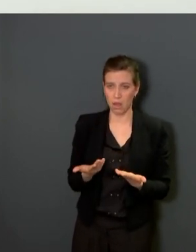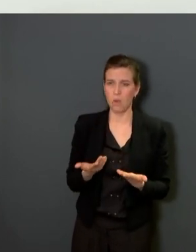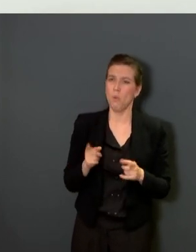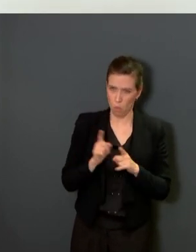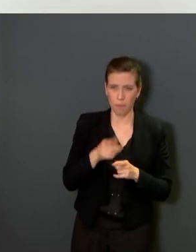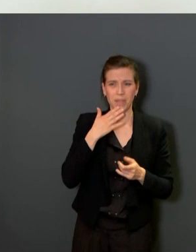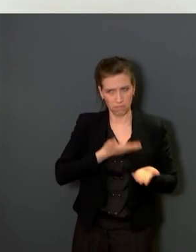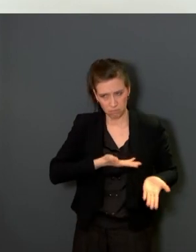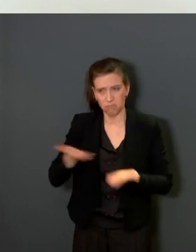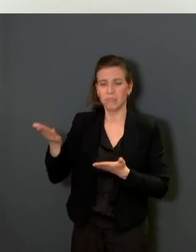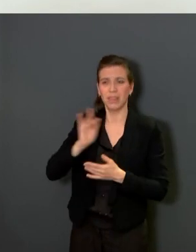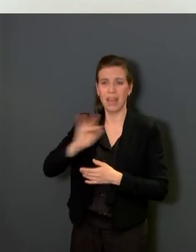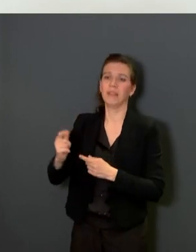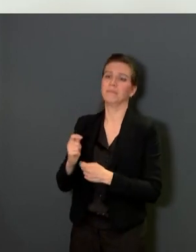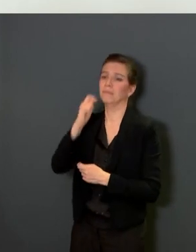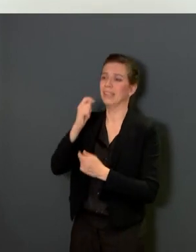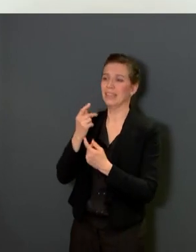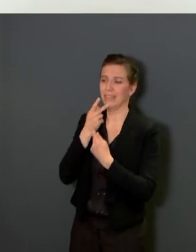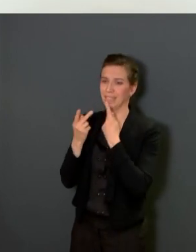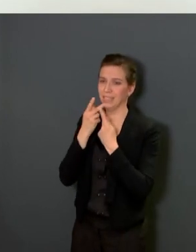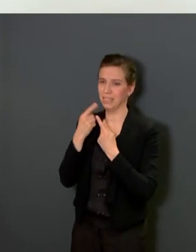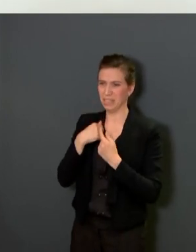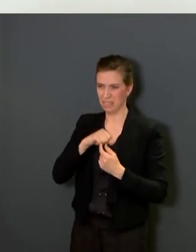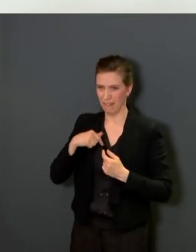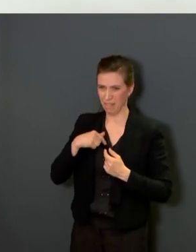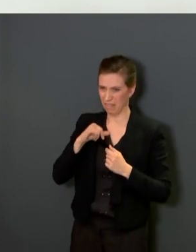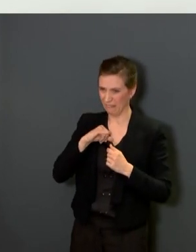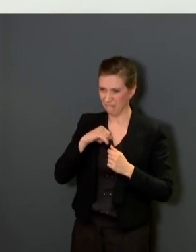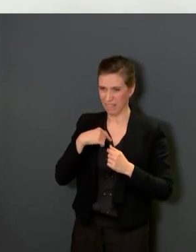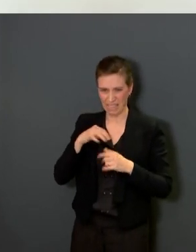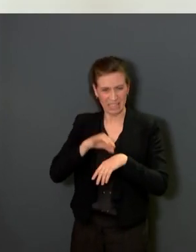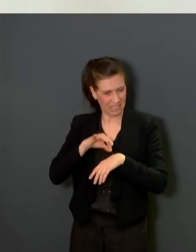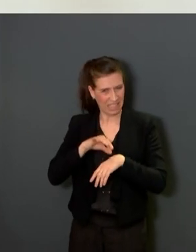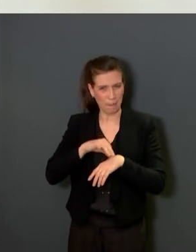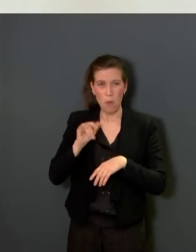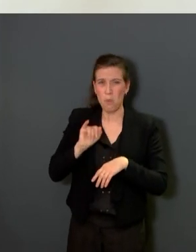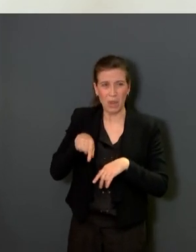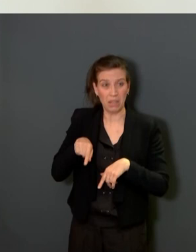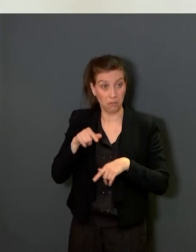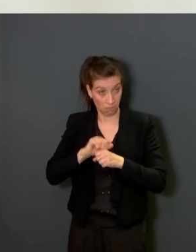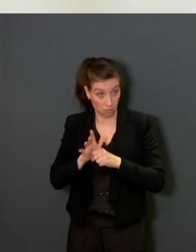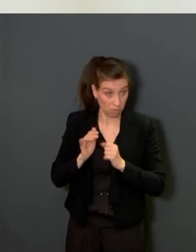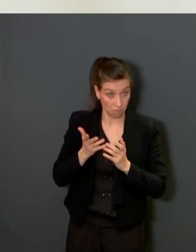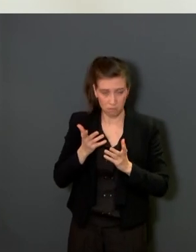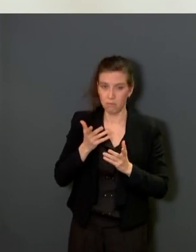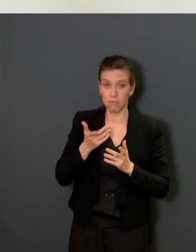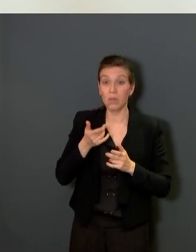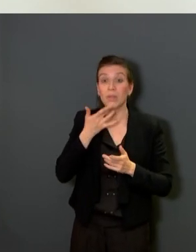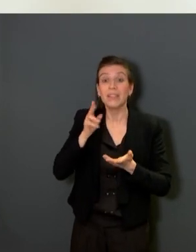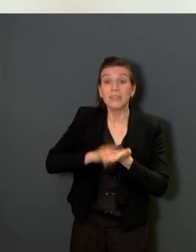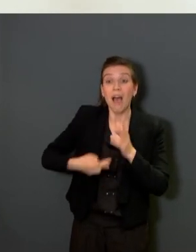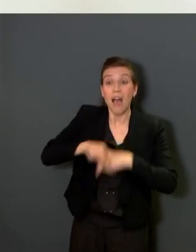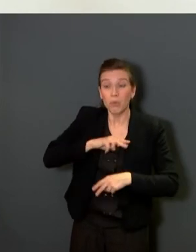ik misschien symptomen hebben, alsjeblieft, aarzel niet om u te laten testen. U laten testen is de eerste manier